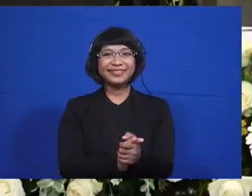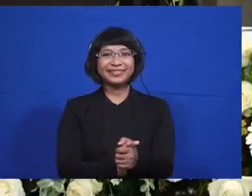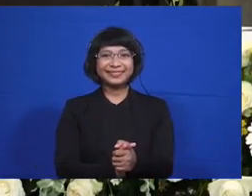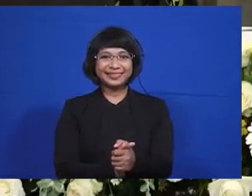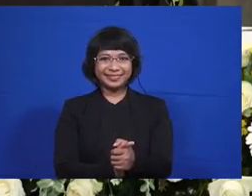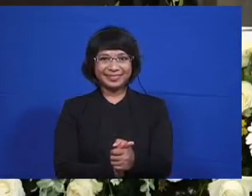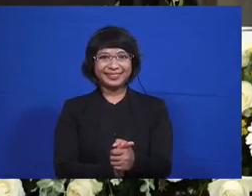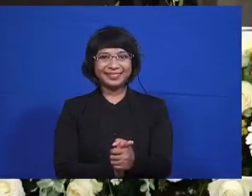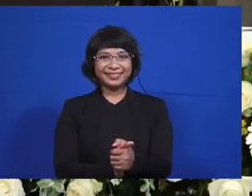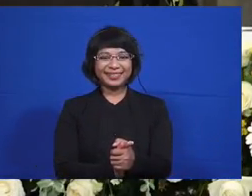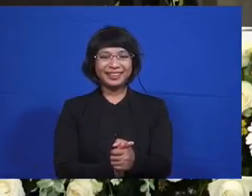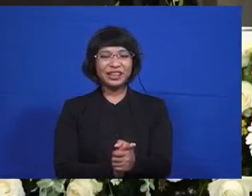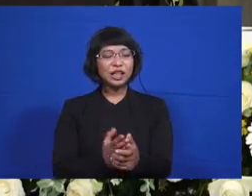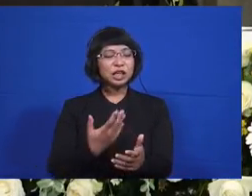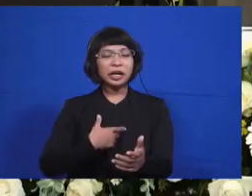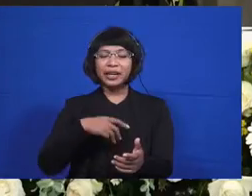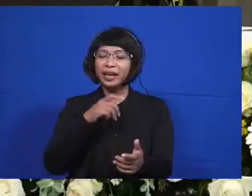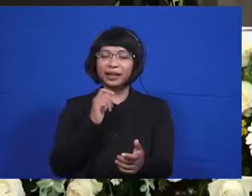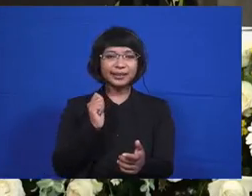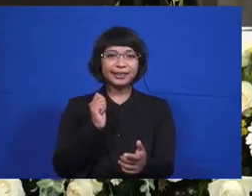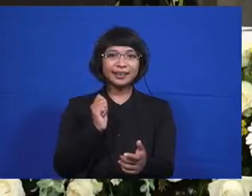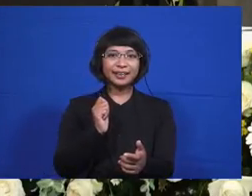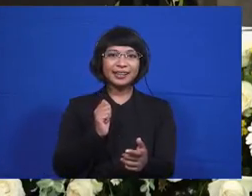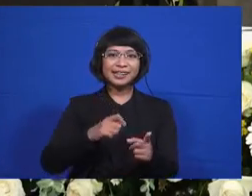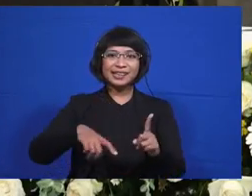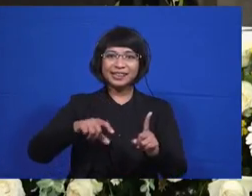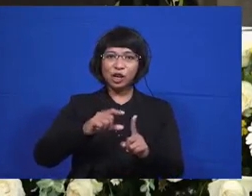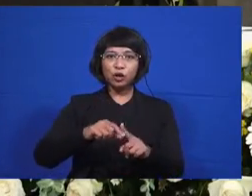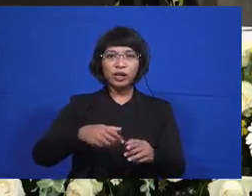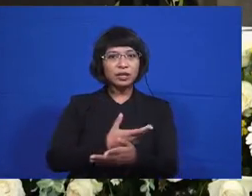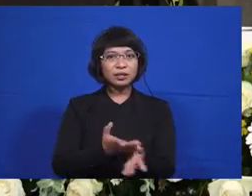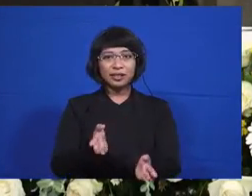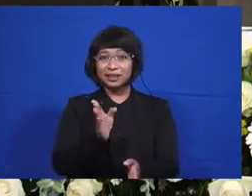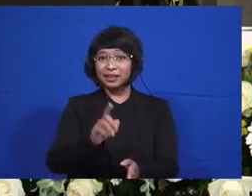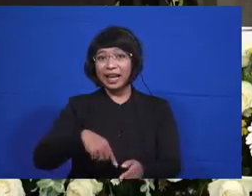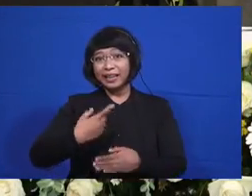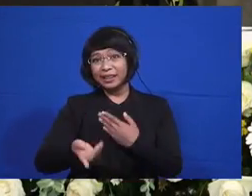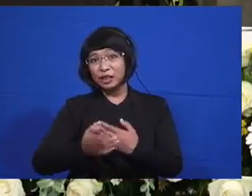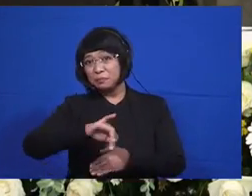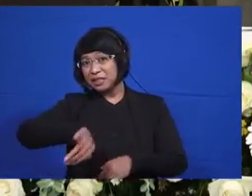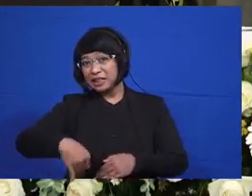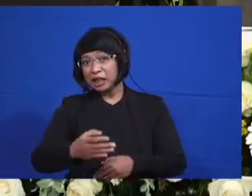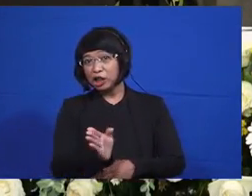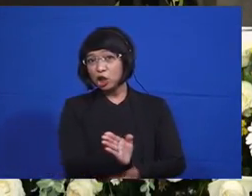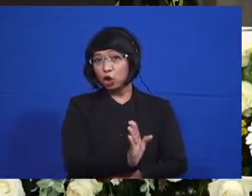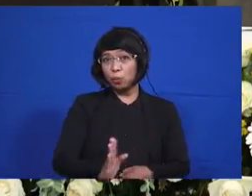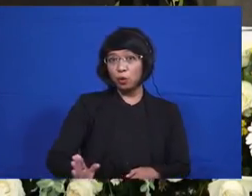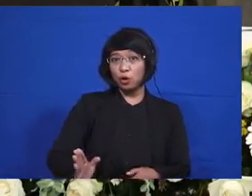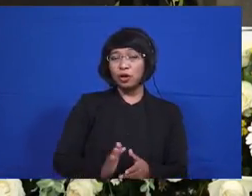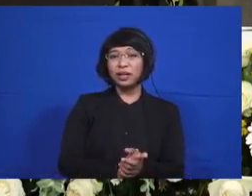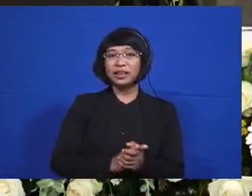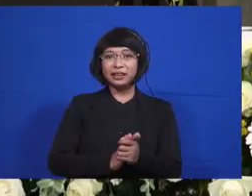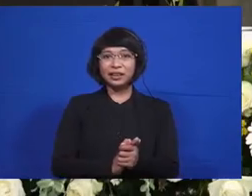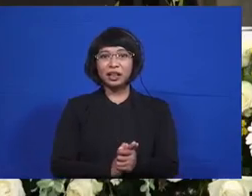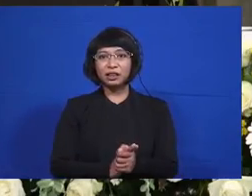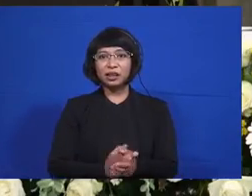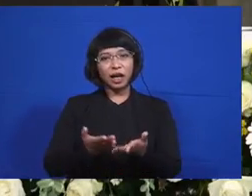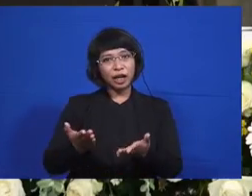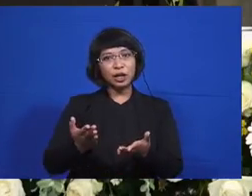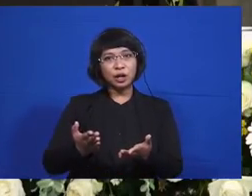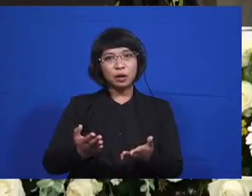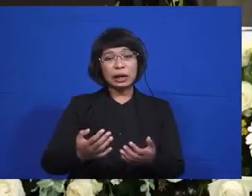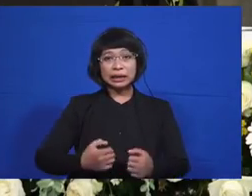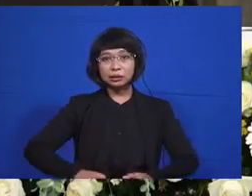para diakon nanti setelah menjadi romo, dengan segala macam keterbatasan masing-masing, Tuhan akan memampukan